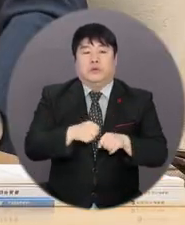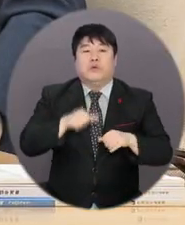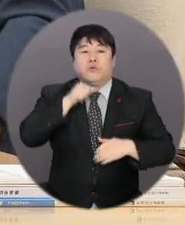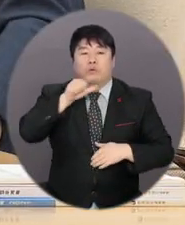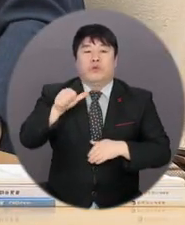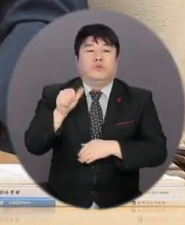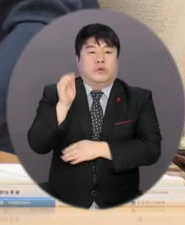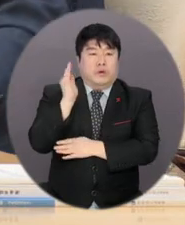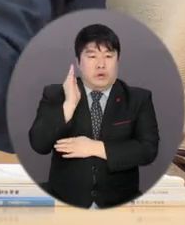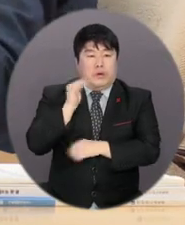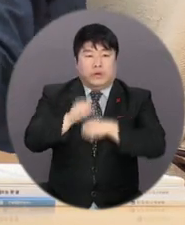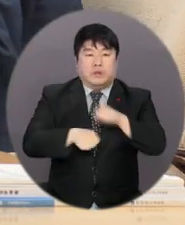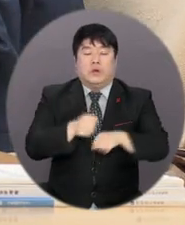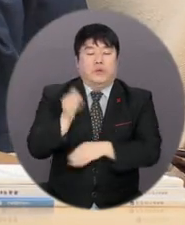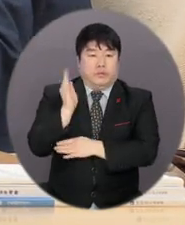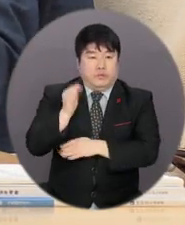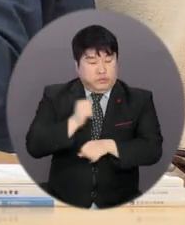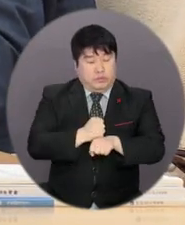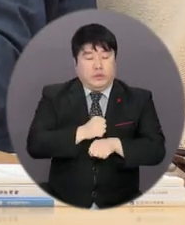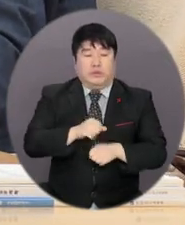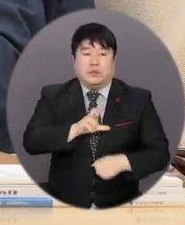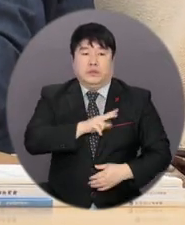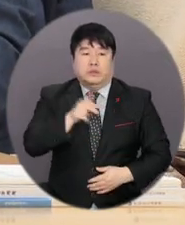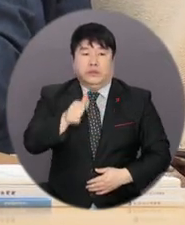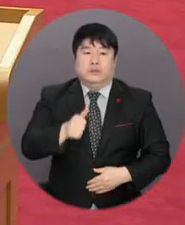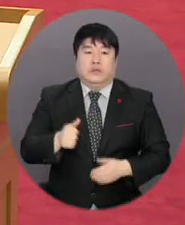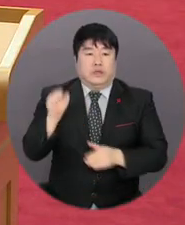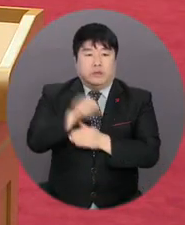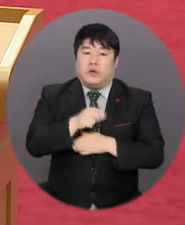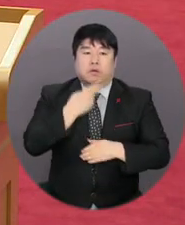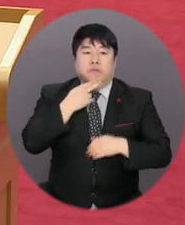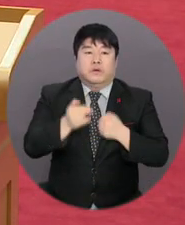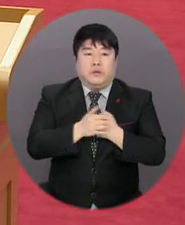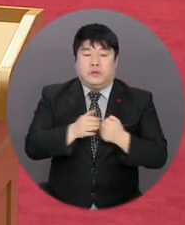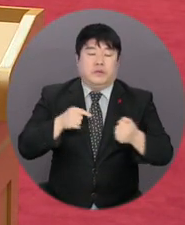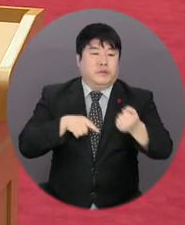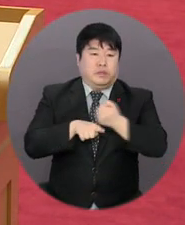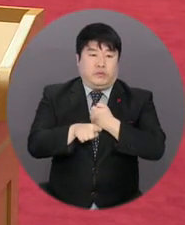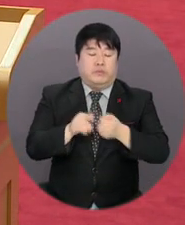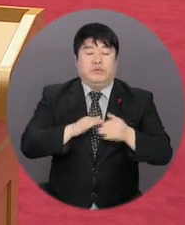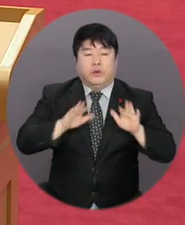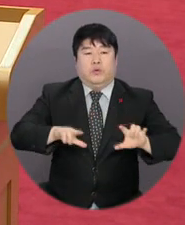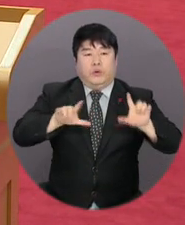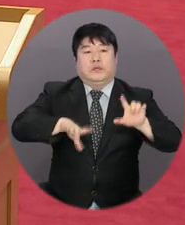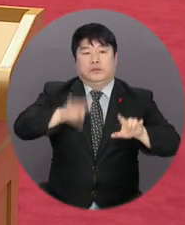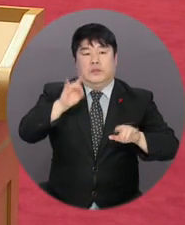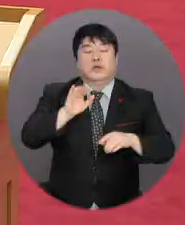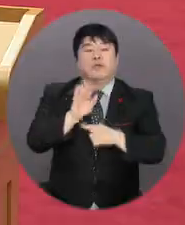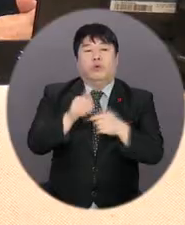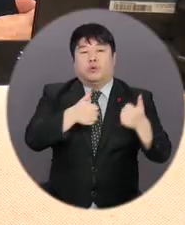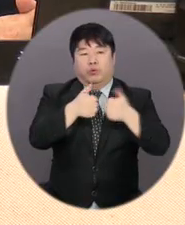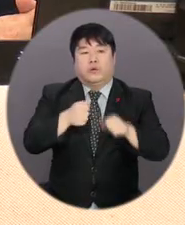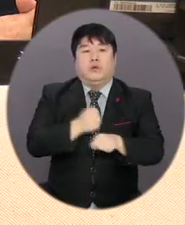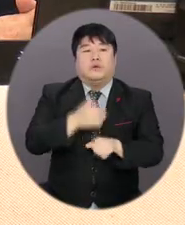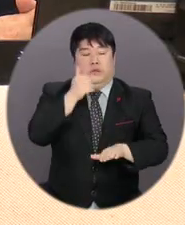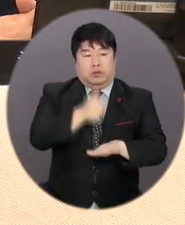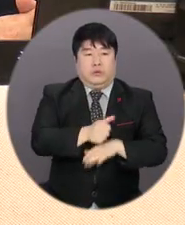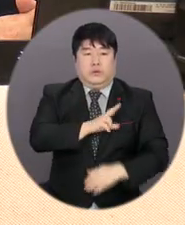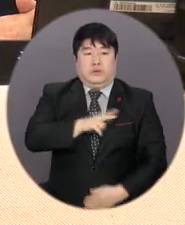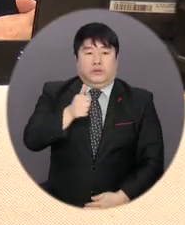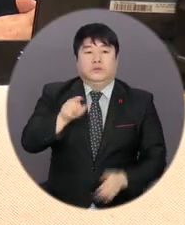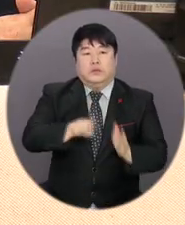발언을 의장이 허가하지 않았다는 게 표면적 이유입니다. 그리고 올해 첫 본회의에서 결국